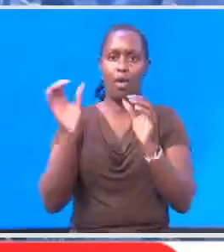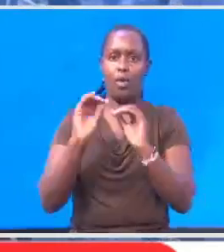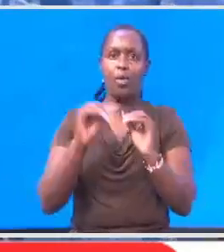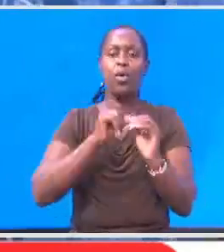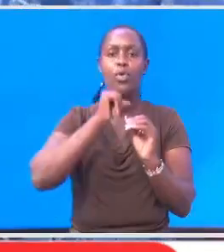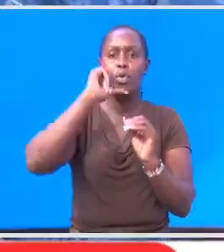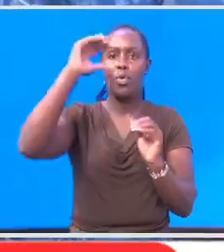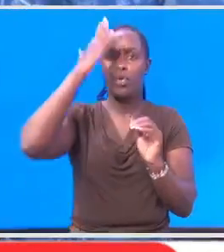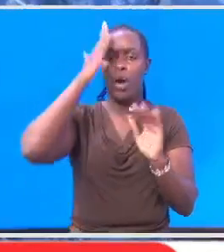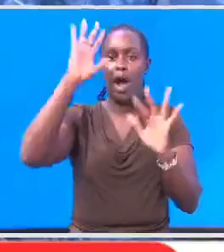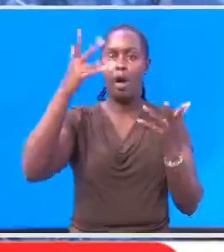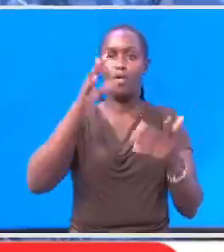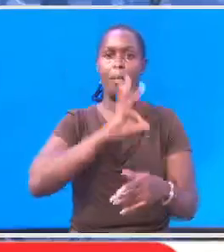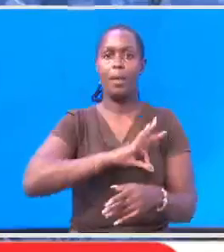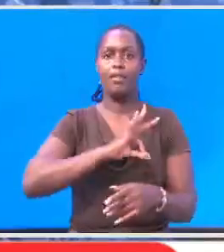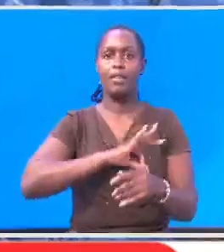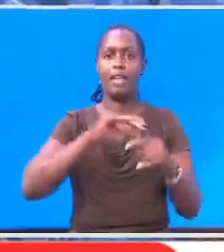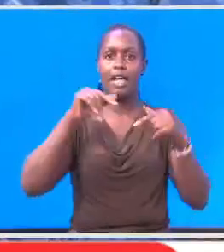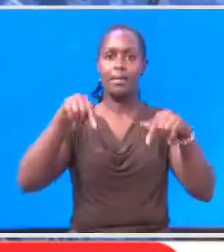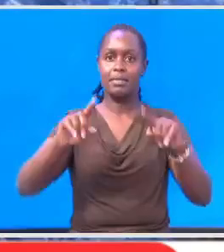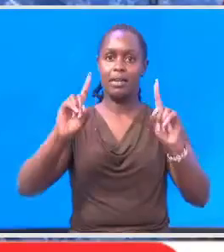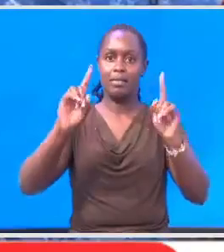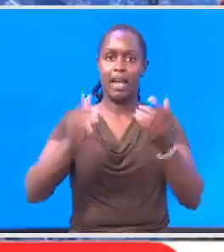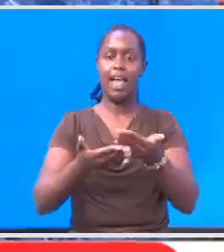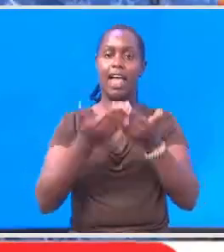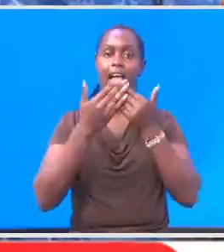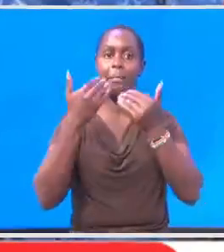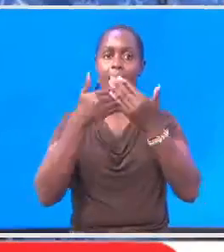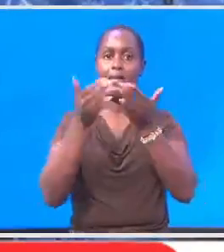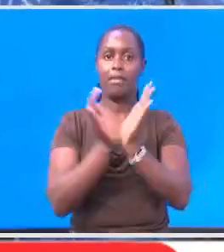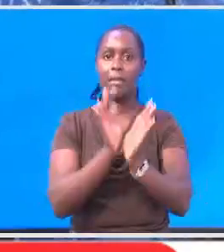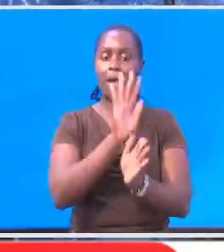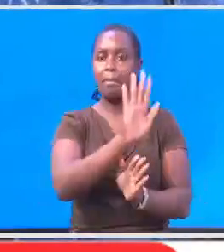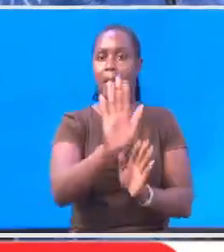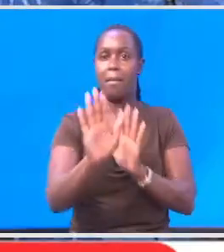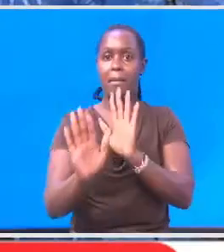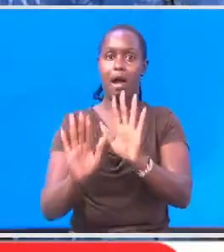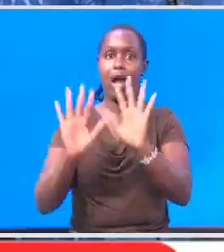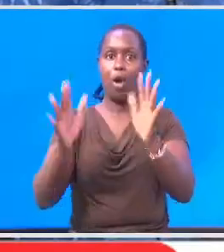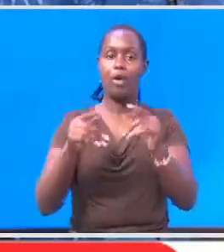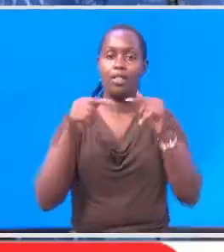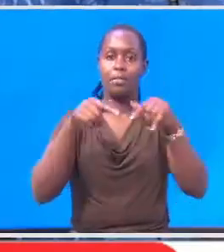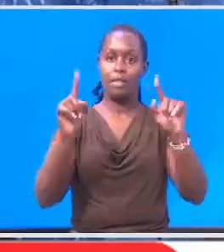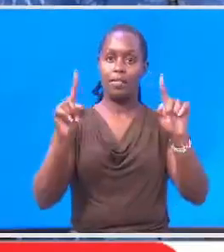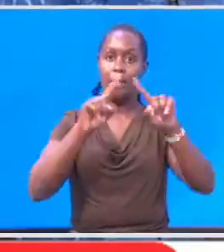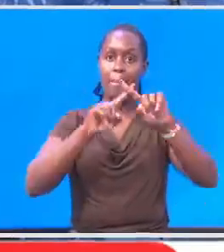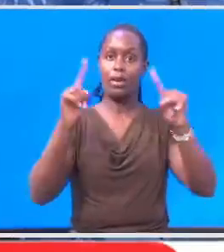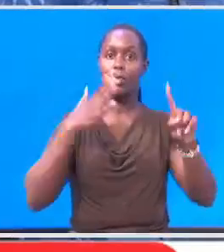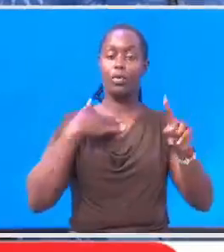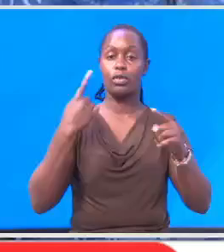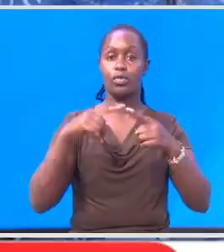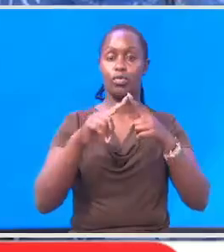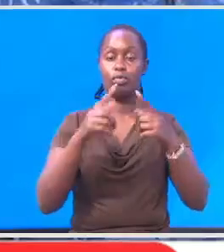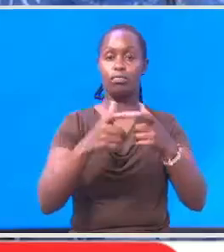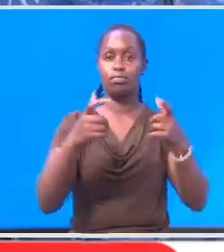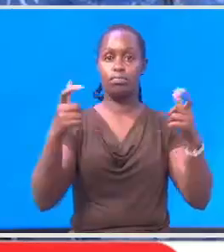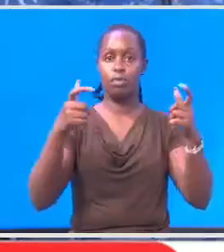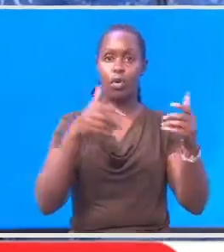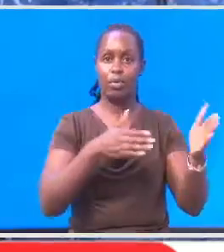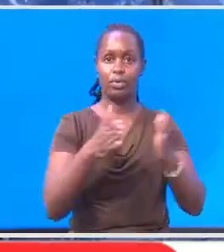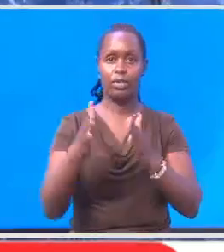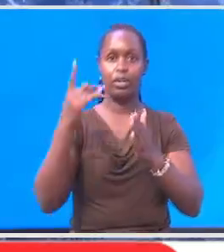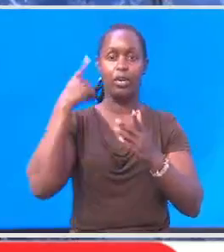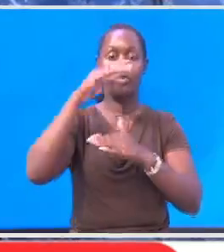kujimudu, hawana vile wanaweza kusaidia familia zao ama kujisaidia wenyewe. We want to expand opportunities for every